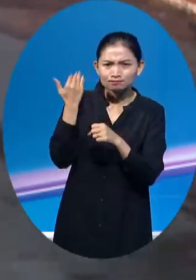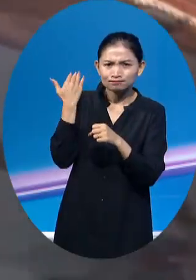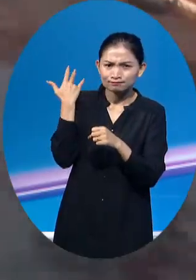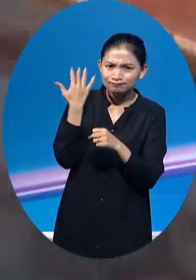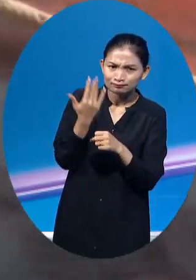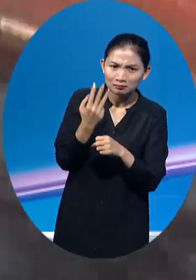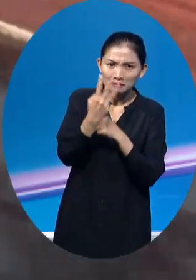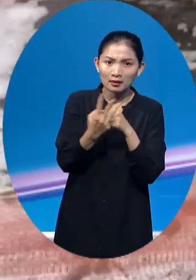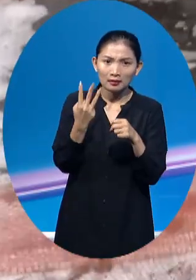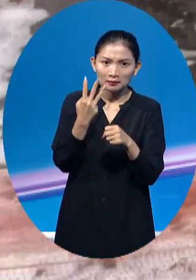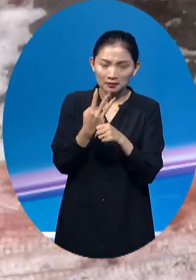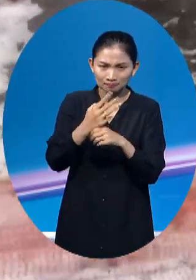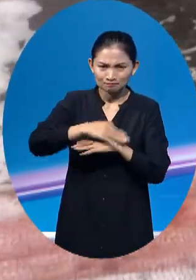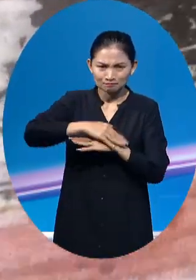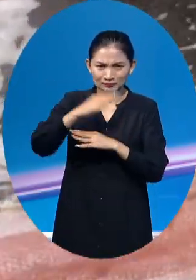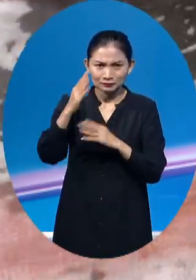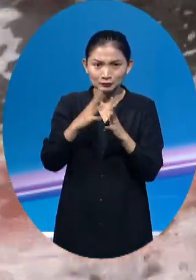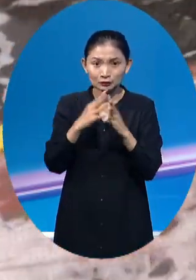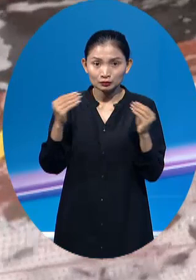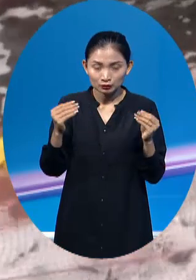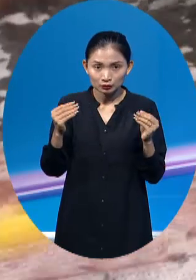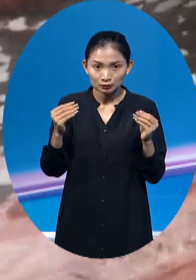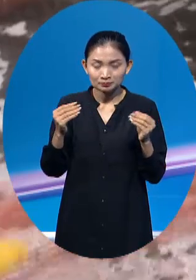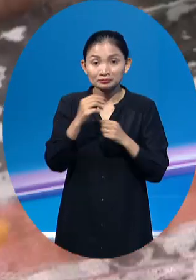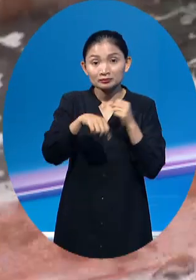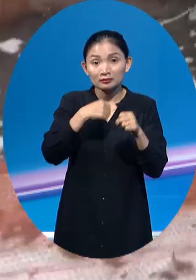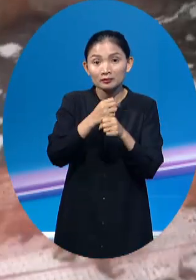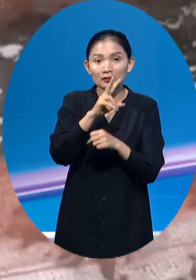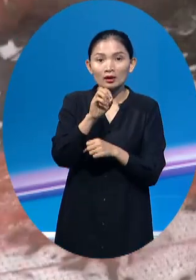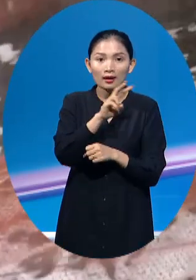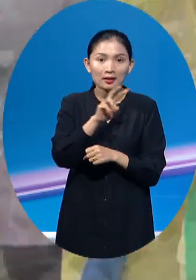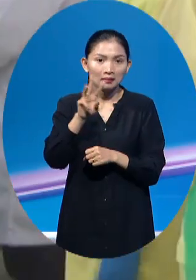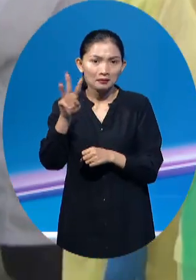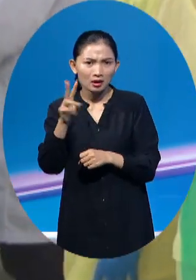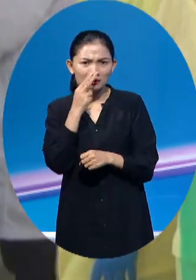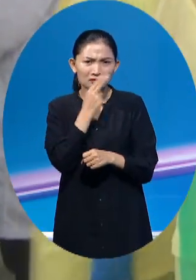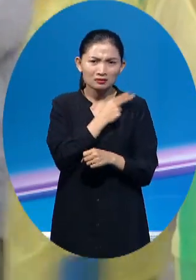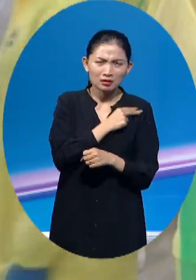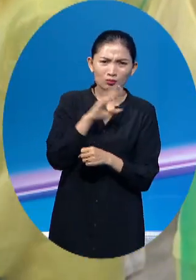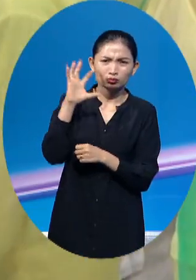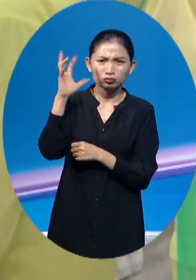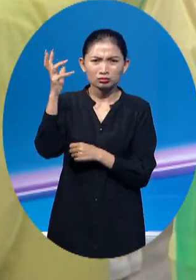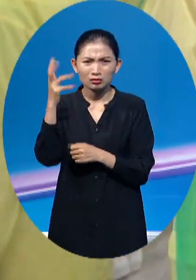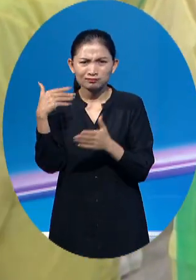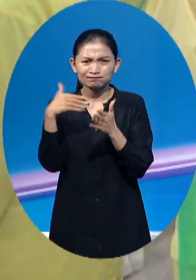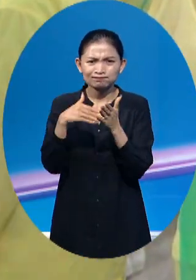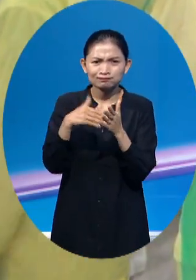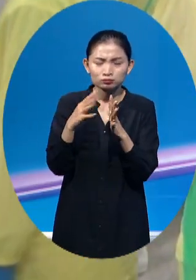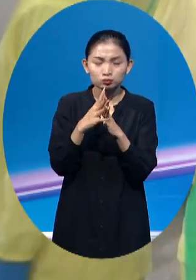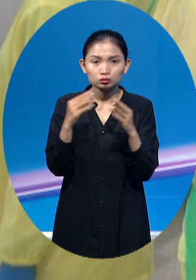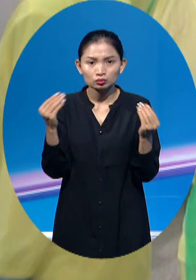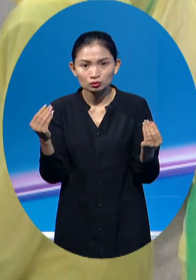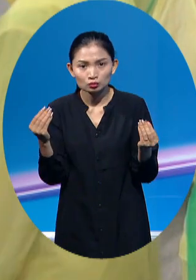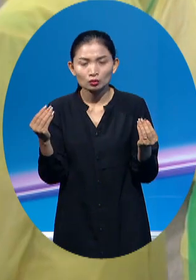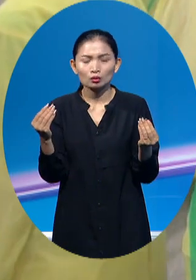năm 2023, trong bối cảnh tình hình trong nước và thế giới có nhiều thời cơ thách thức đan xen, lĩnh vực nông nghiệp, khu vực nông lâm nghiệp và thủy